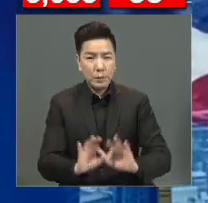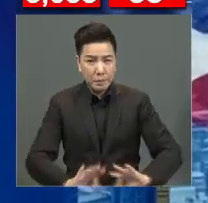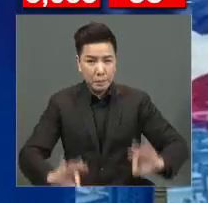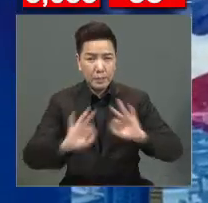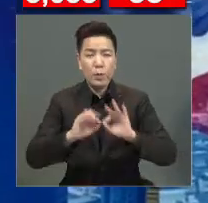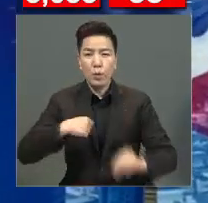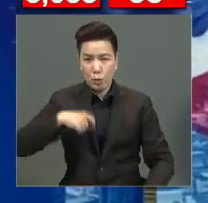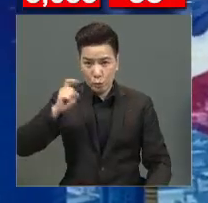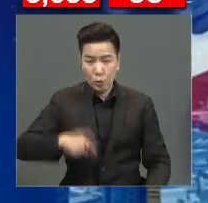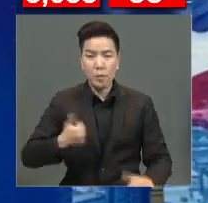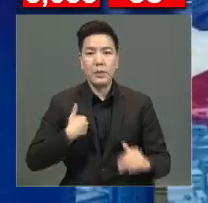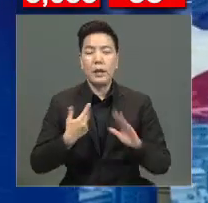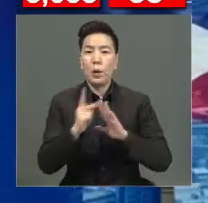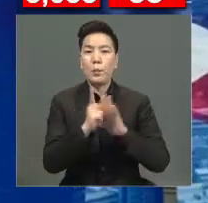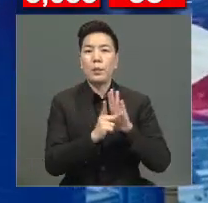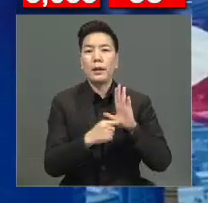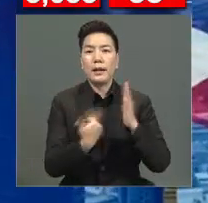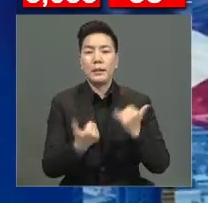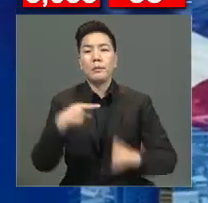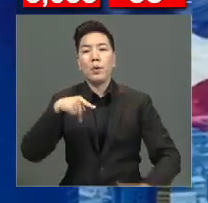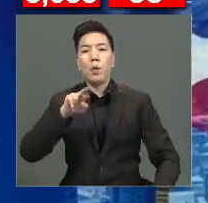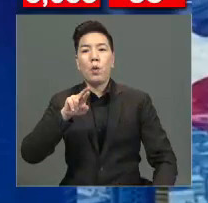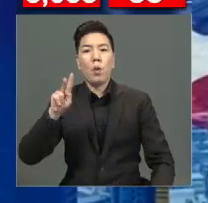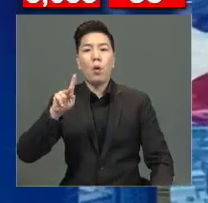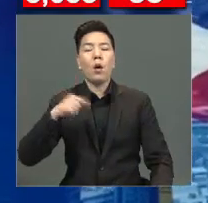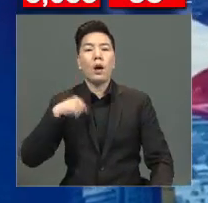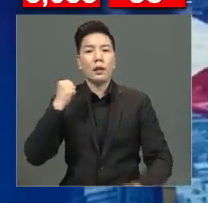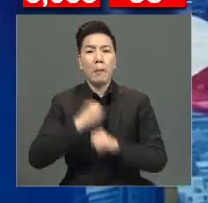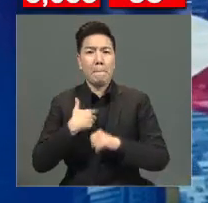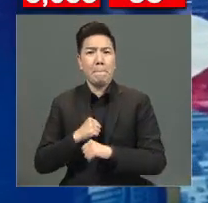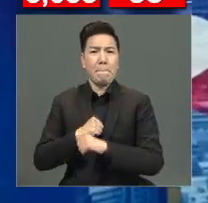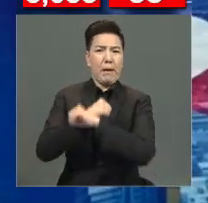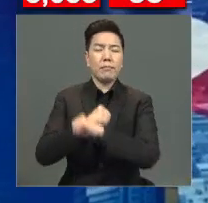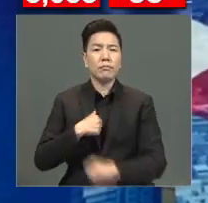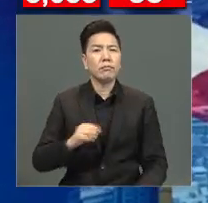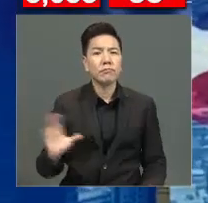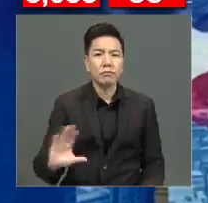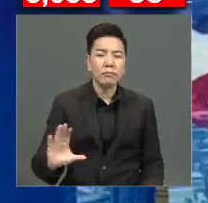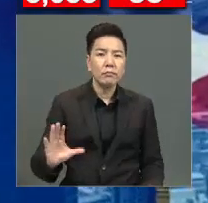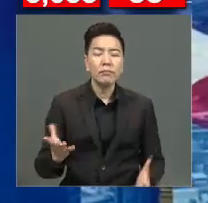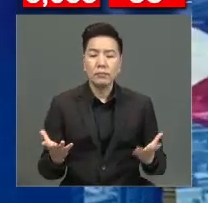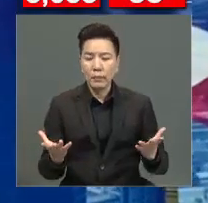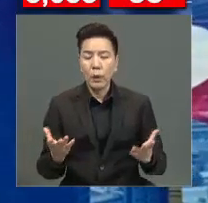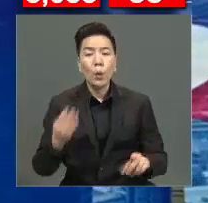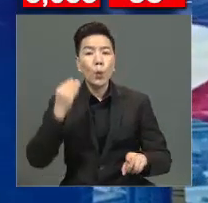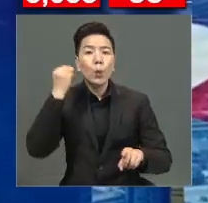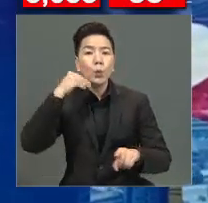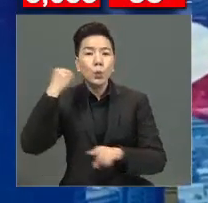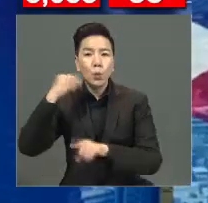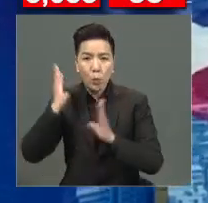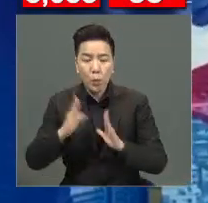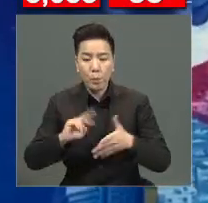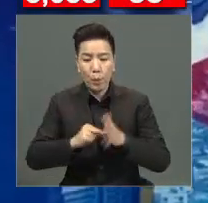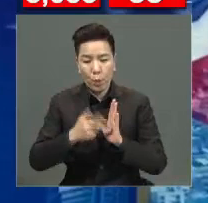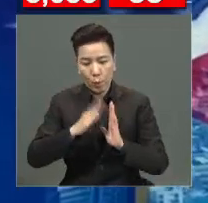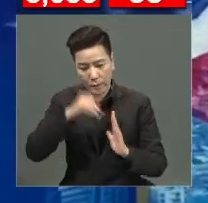การมาลงมานะครับแล้วก็ไม่ได้มุ่งหวังที่จะไปเป็นการขายทั้งสิ้นนะทุกคนก็คือลูกหลานเ